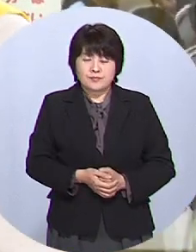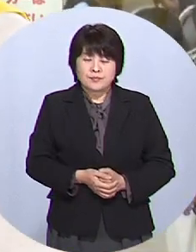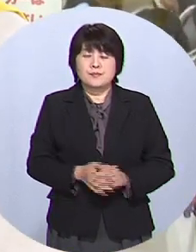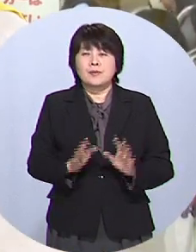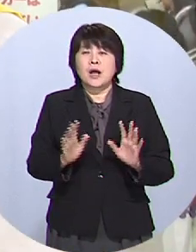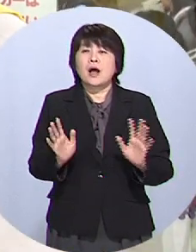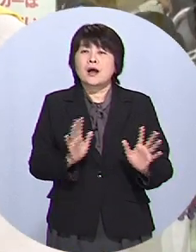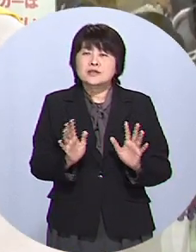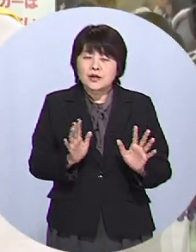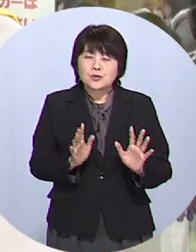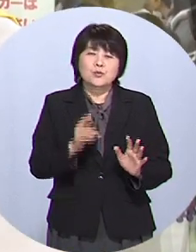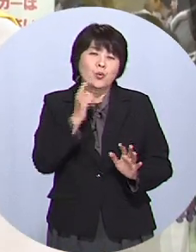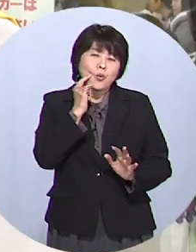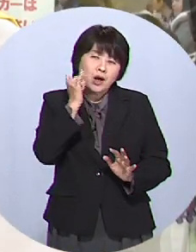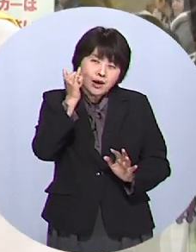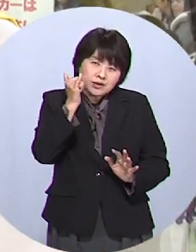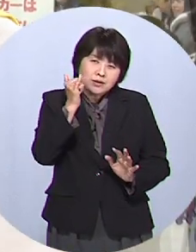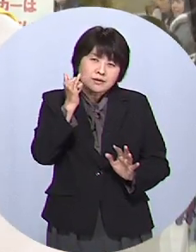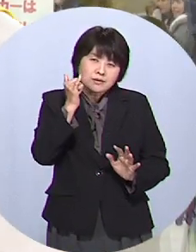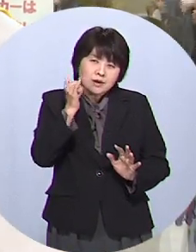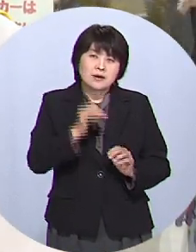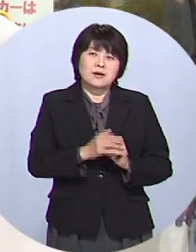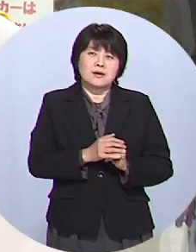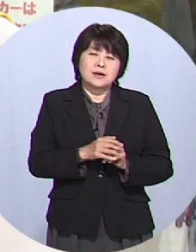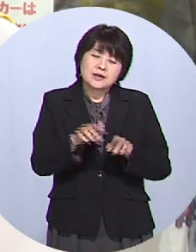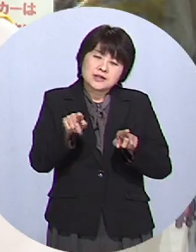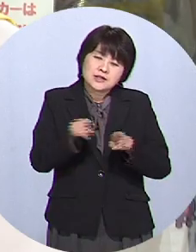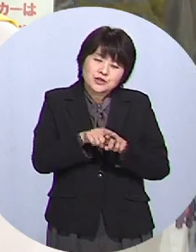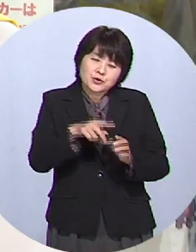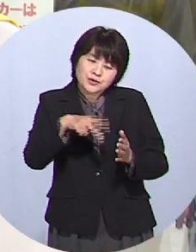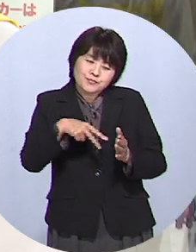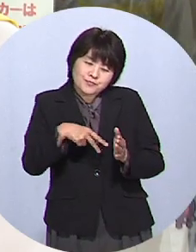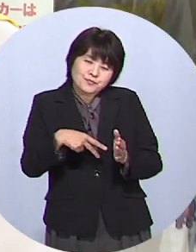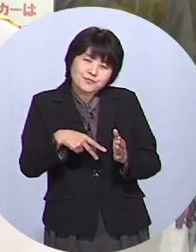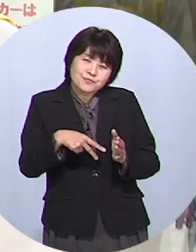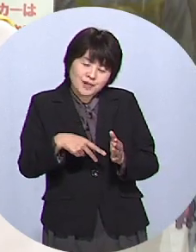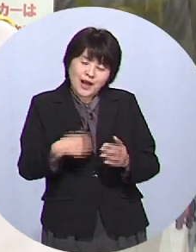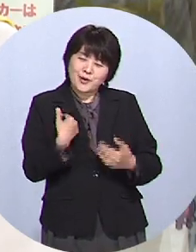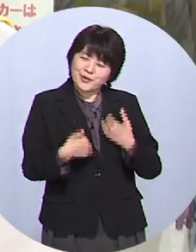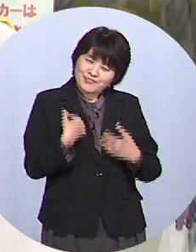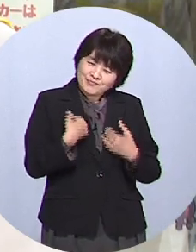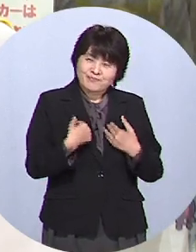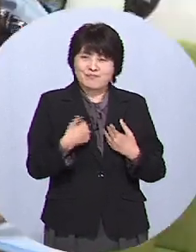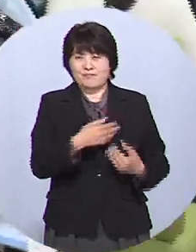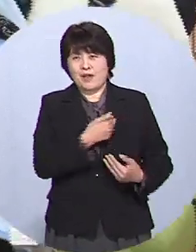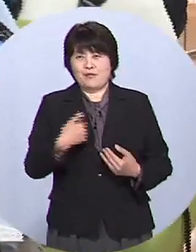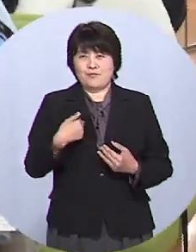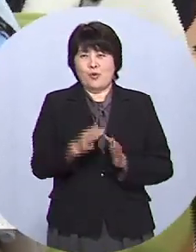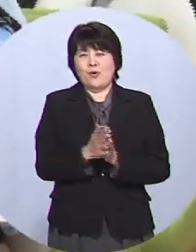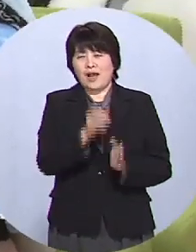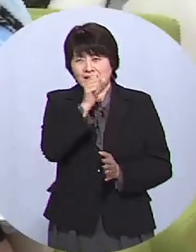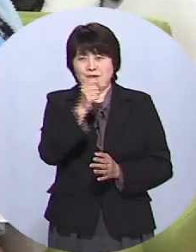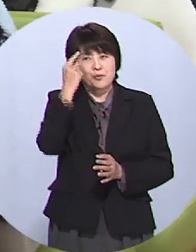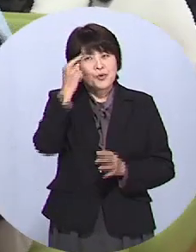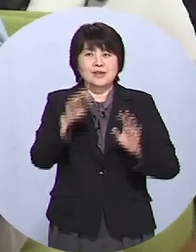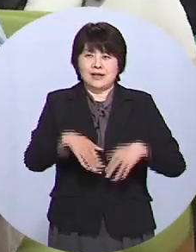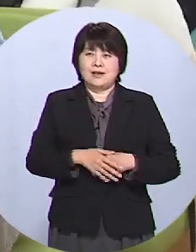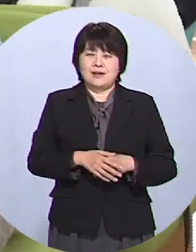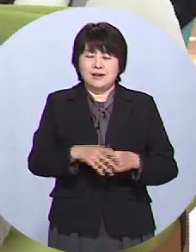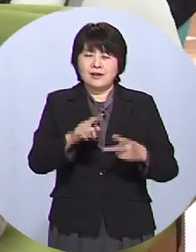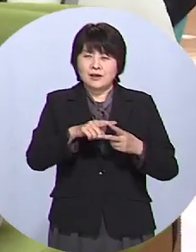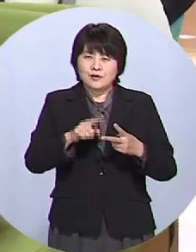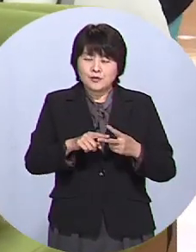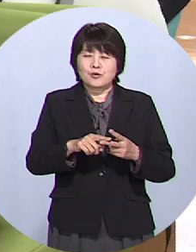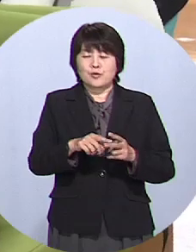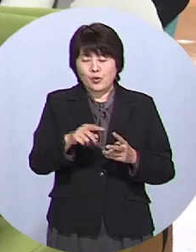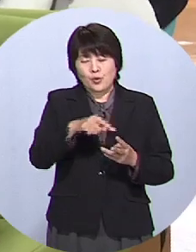ちゃんとお母さん、お父さんが一緒に読んで楽しいなと思える絵本を選びました。この本をきっかけ